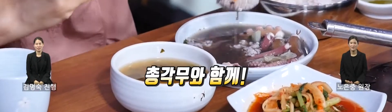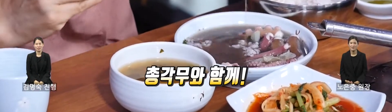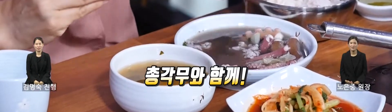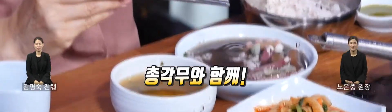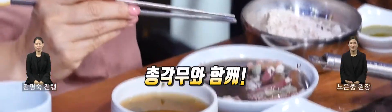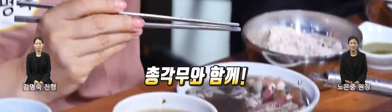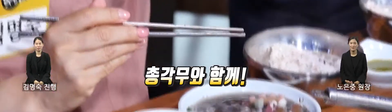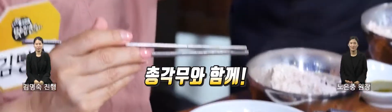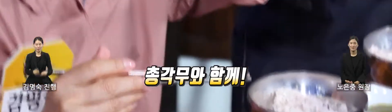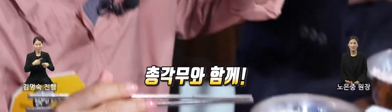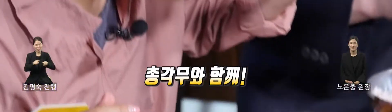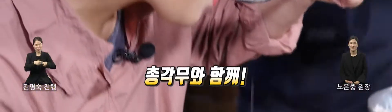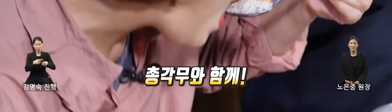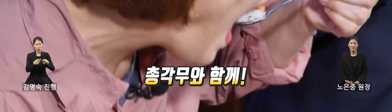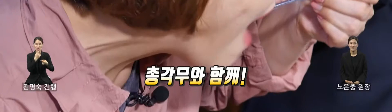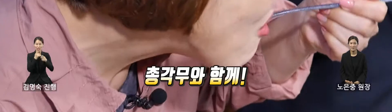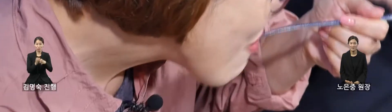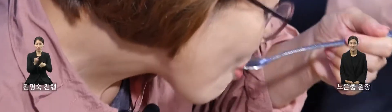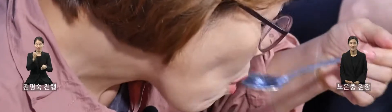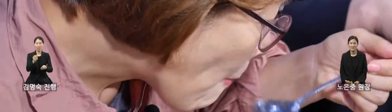자 총각무인가 봐요